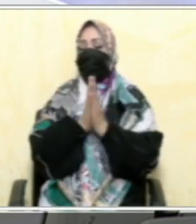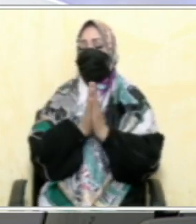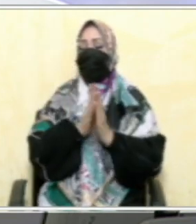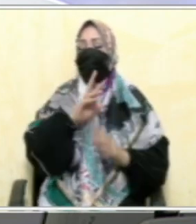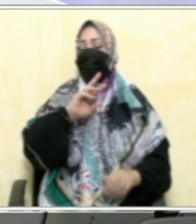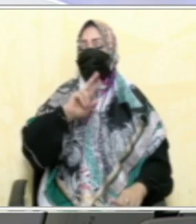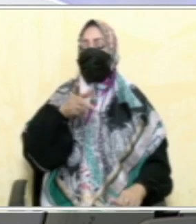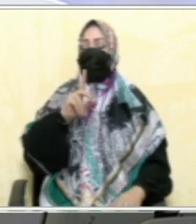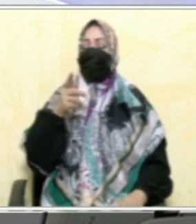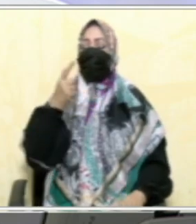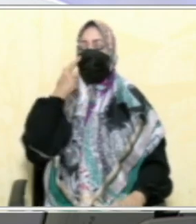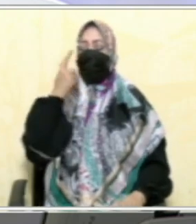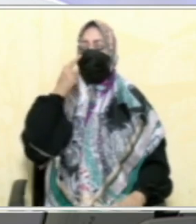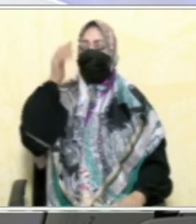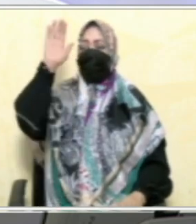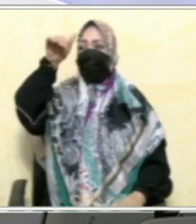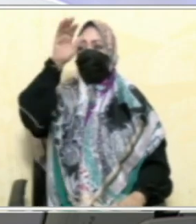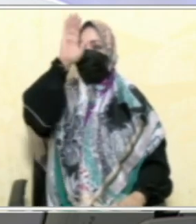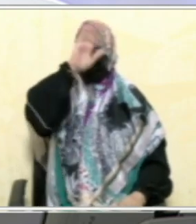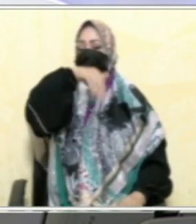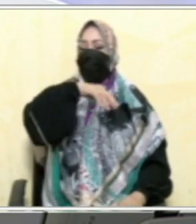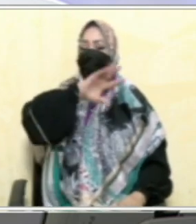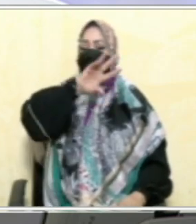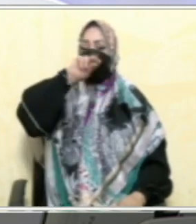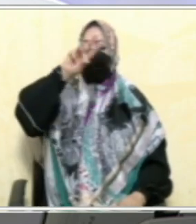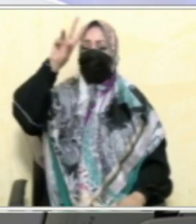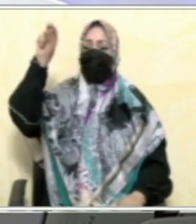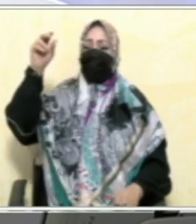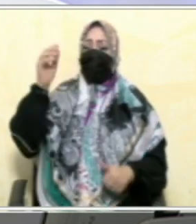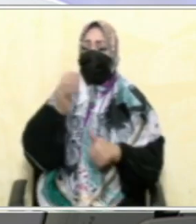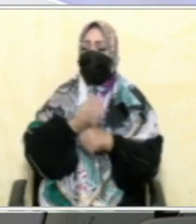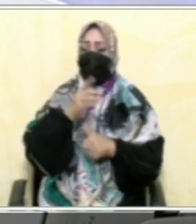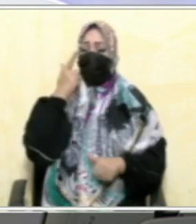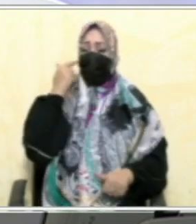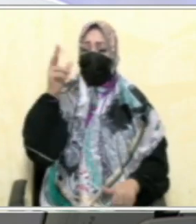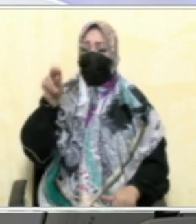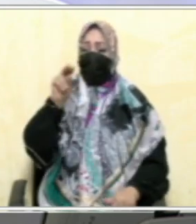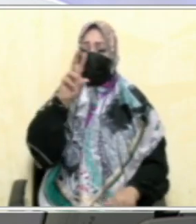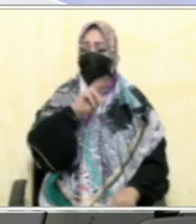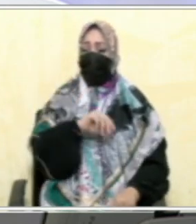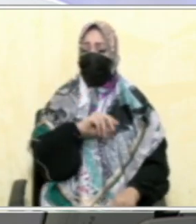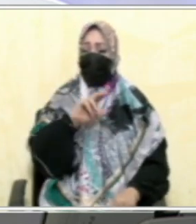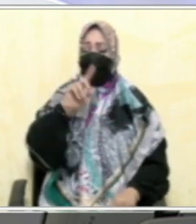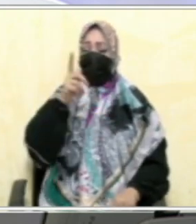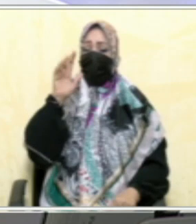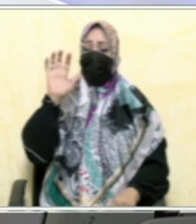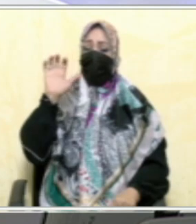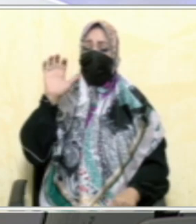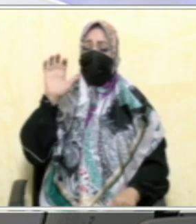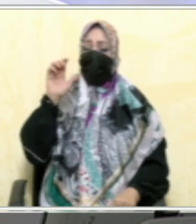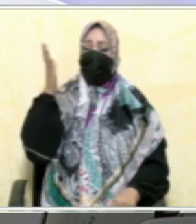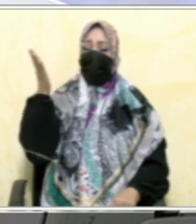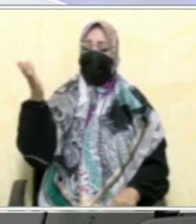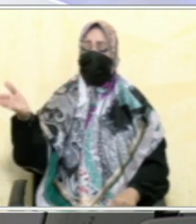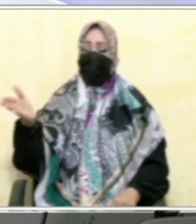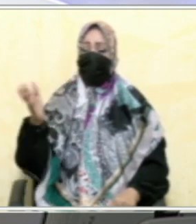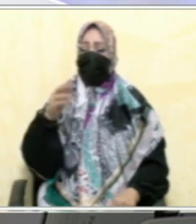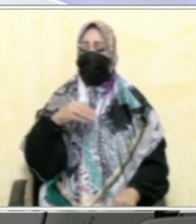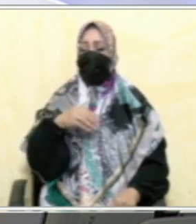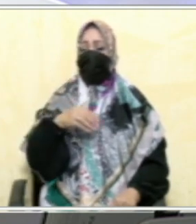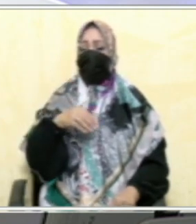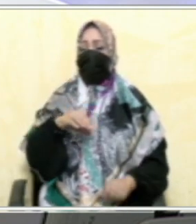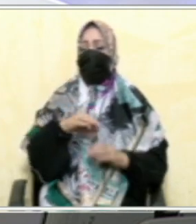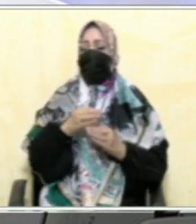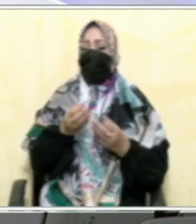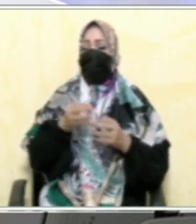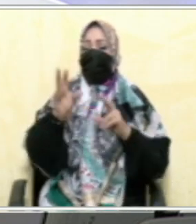المجتمعات المثلية، للأسف التي بدأت تدخل حتى في بعض الدول الإسلامية، وهذا يعني